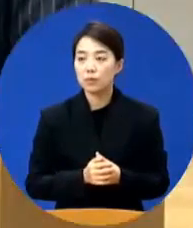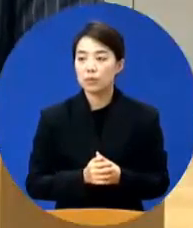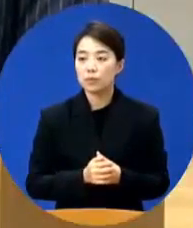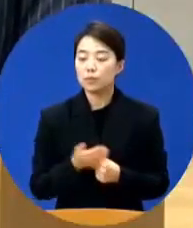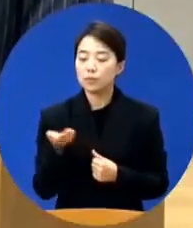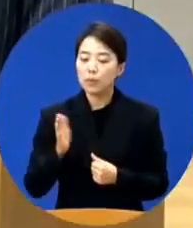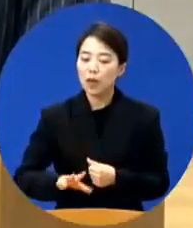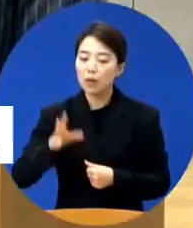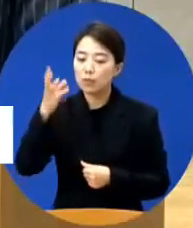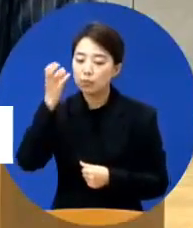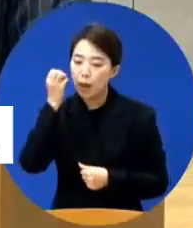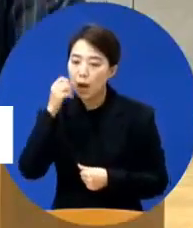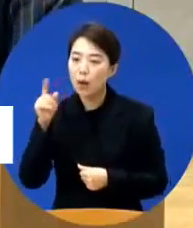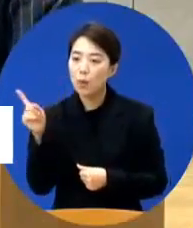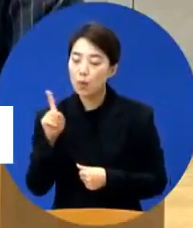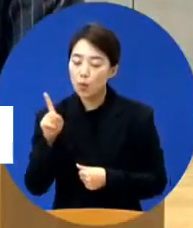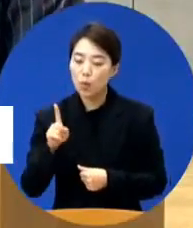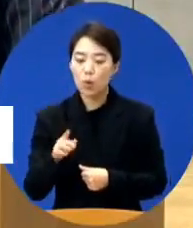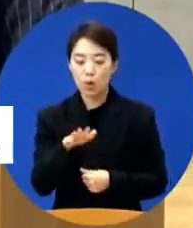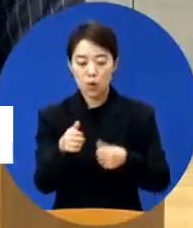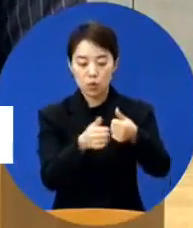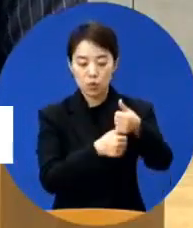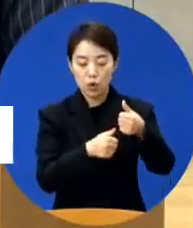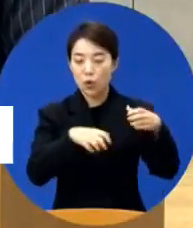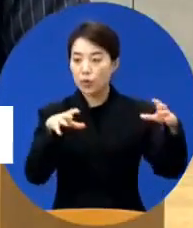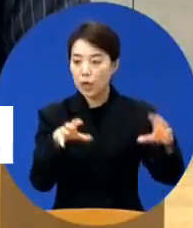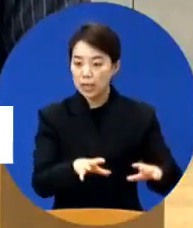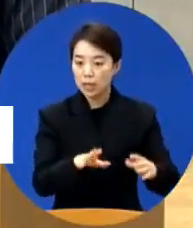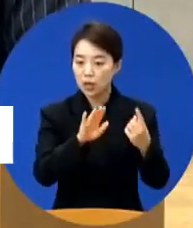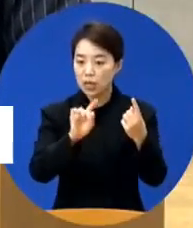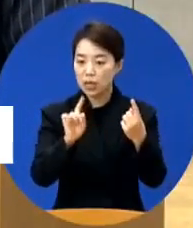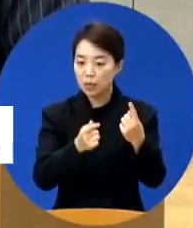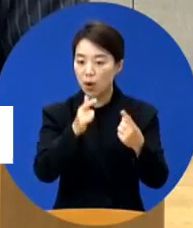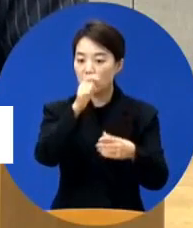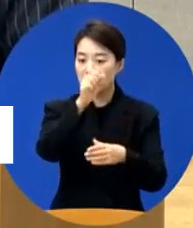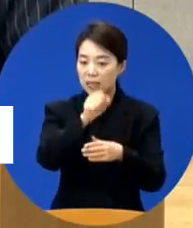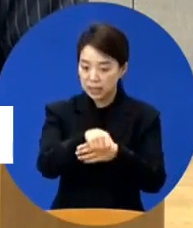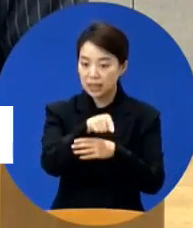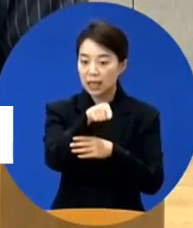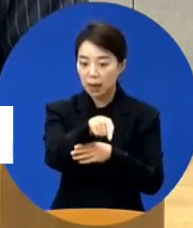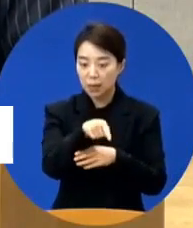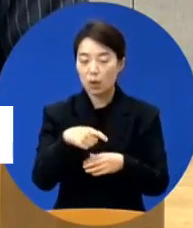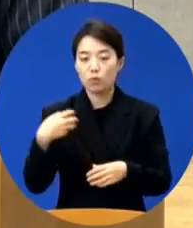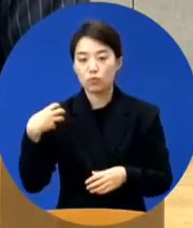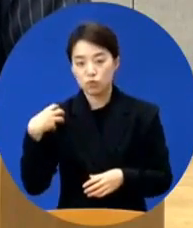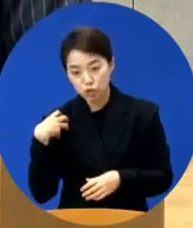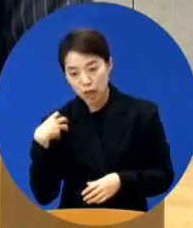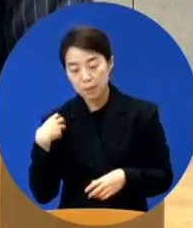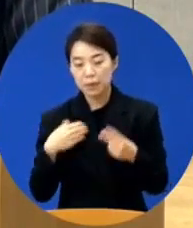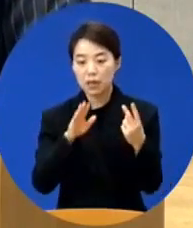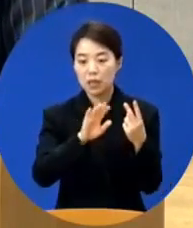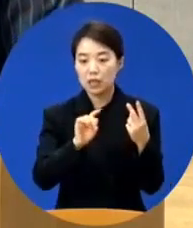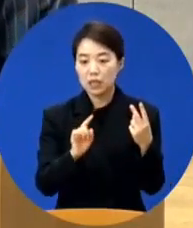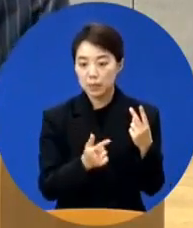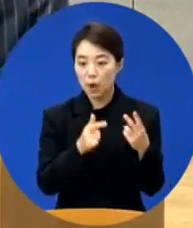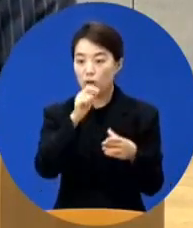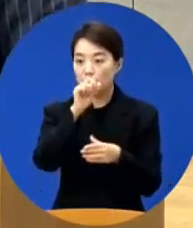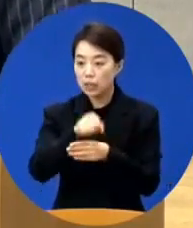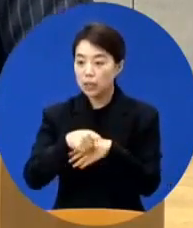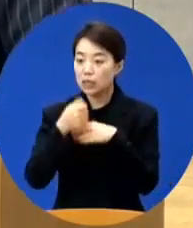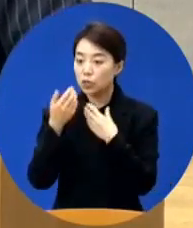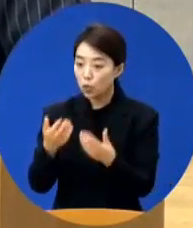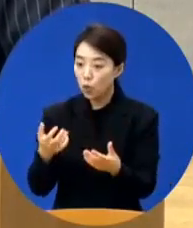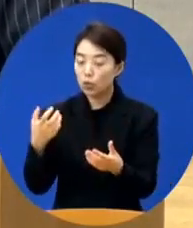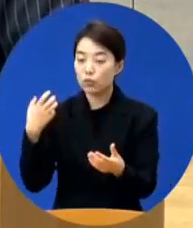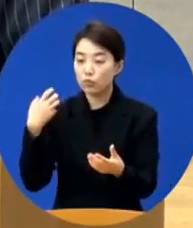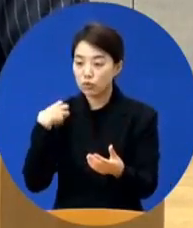이상한 거는 저희 상임위에서 1번으로 승인을 해주면은 부담이 가고 2번으로 승인을 하면 부담이 안 갑니다.